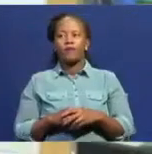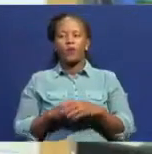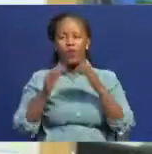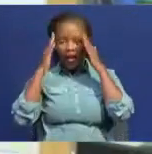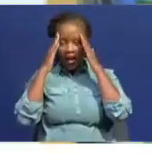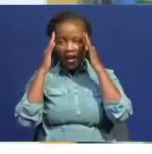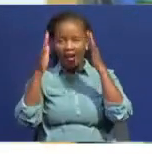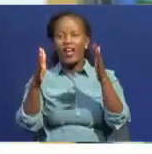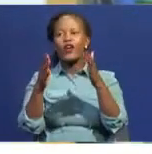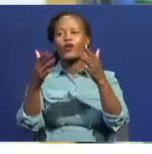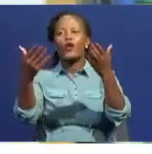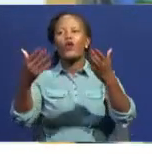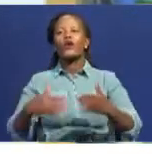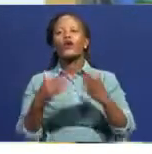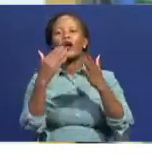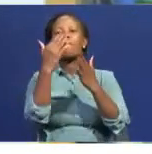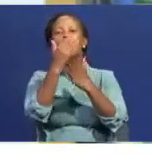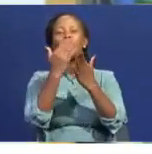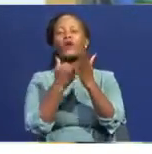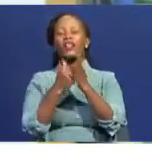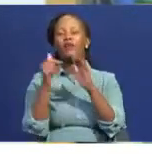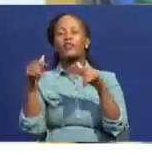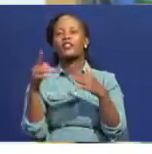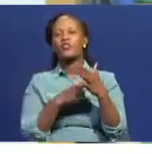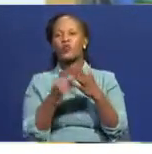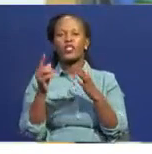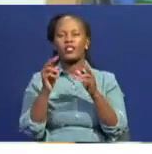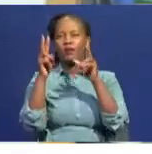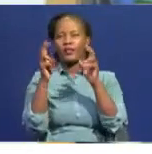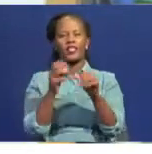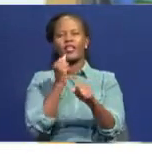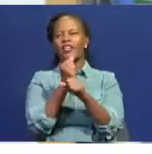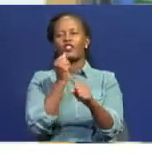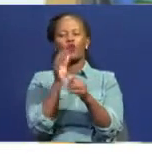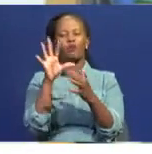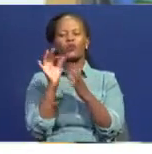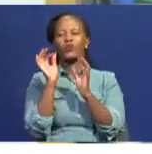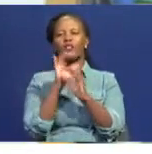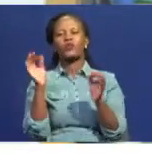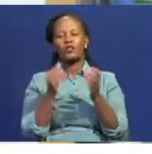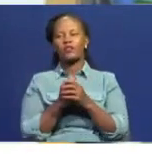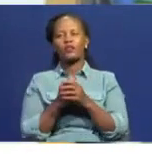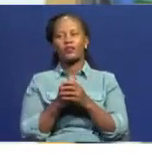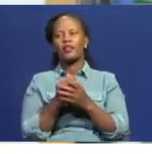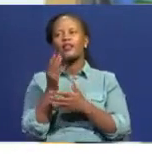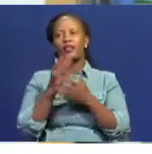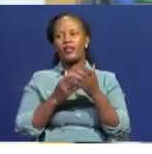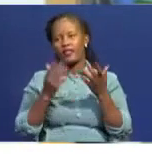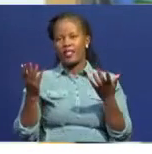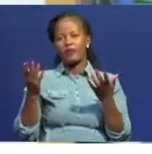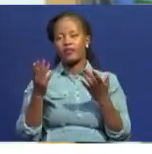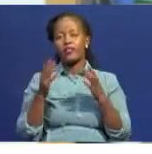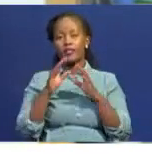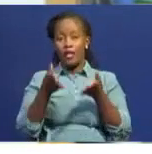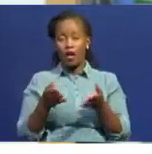Ujambo mpenzi mtazamaji, karibu kwenye makala ya juma hili ya kazi ni kazi. Na kwa waliobobea wanasema kwamba kazi ni ngazi. Katika ulimwengu